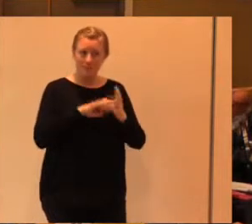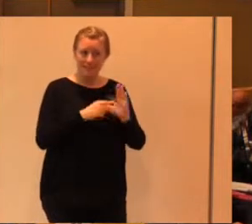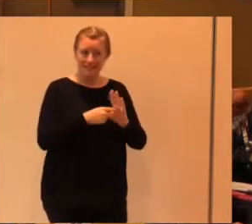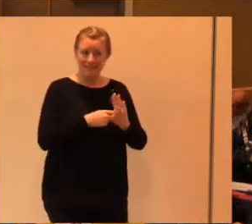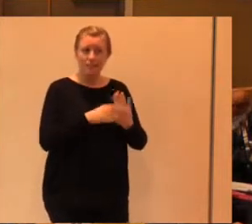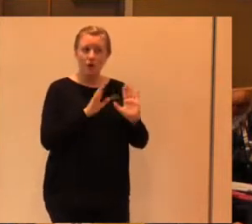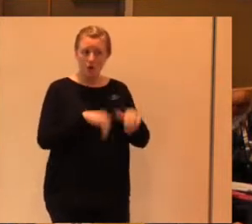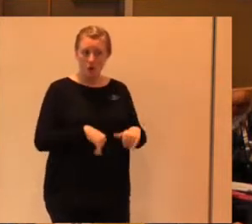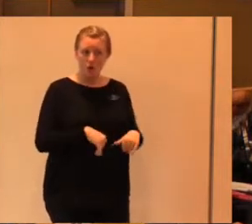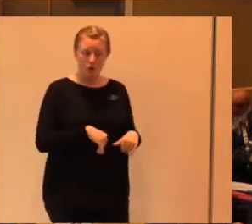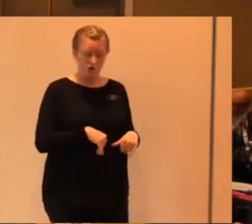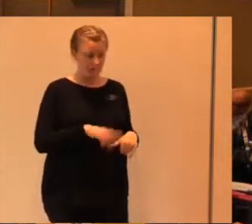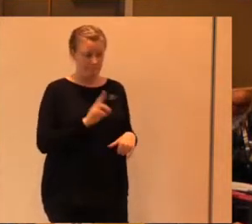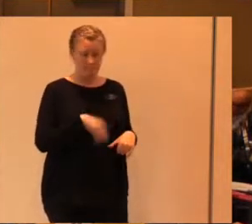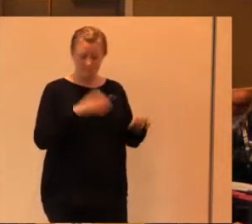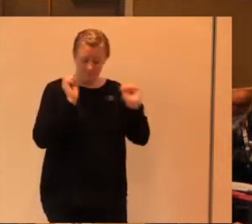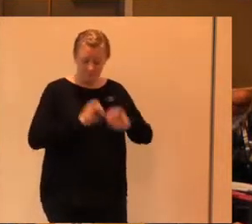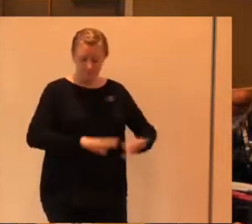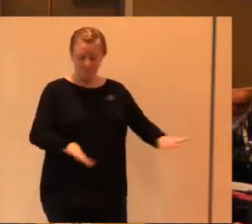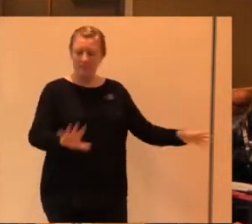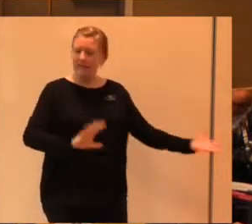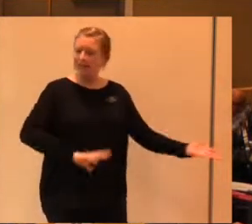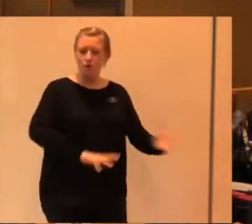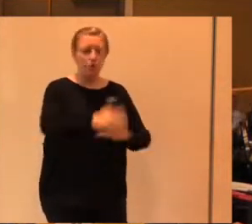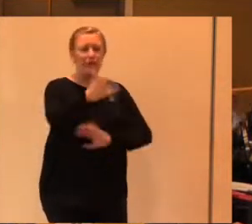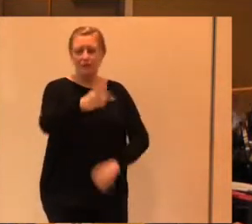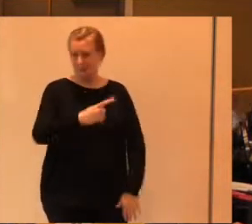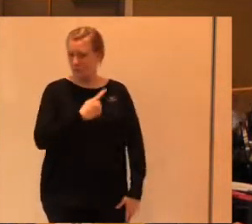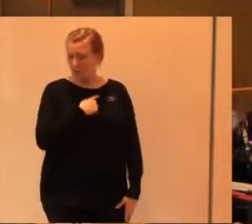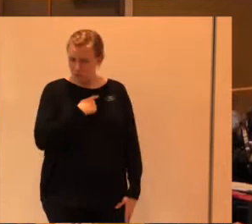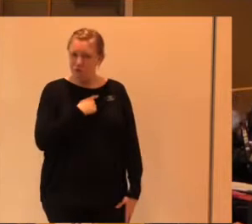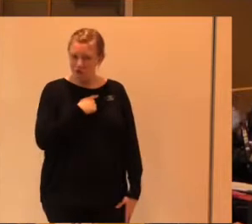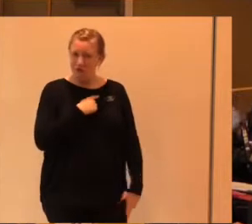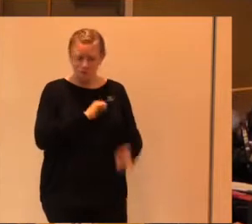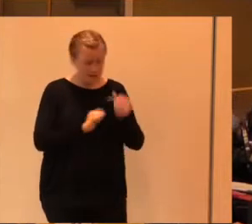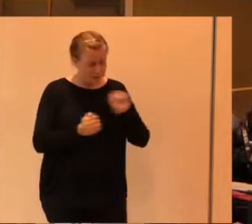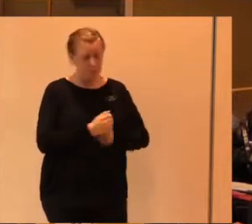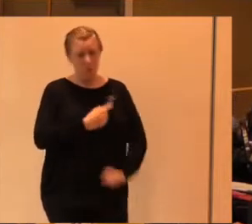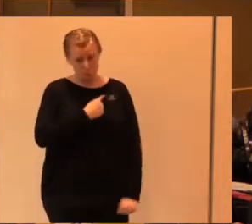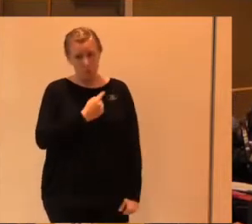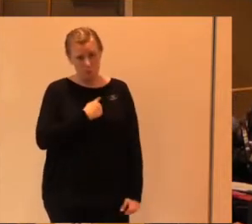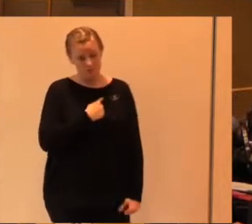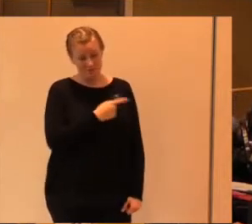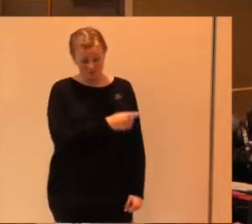varit en revolution för personer med variationer i funktionsförmåga.